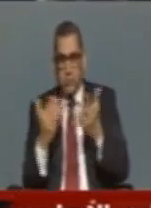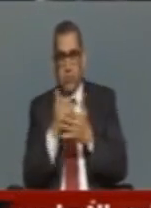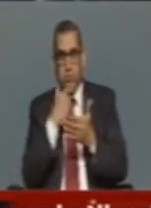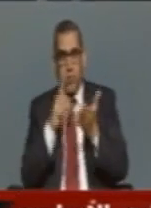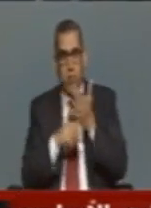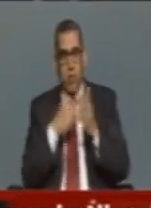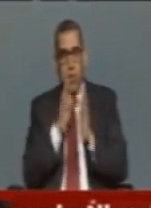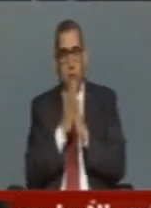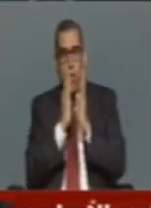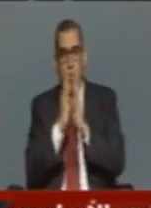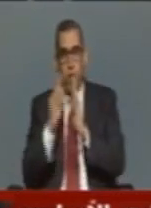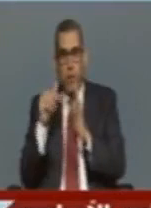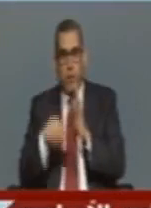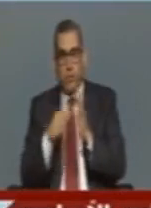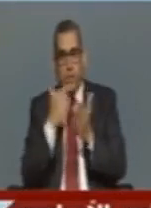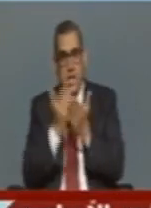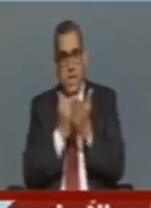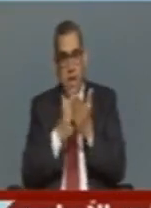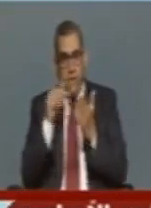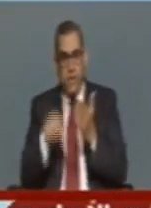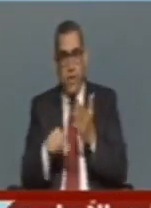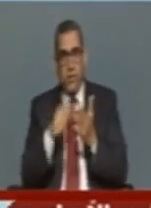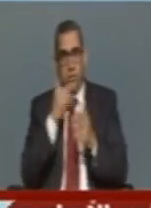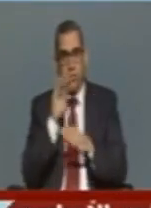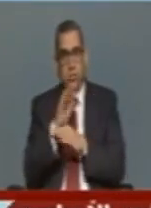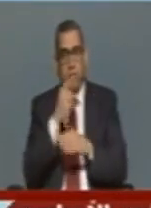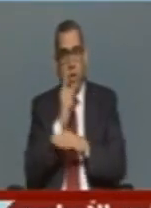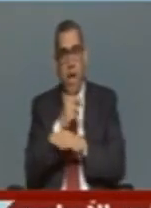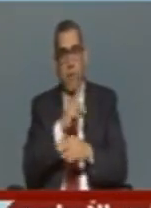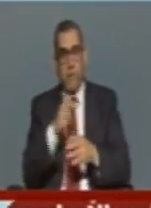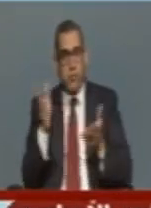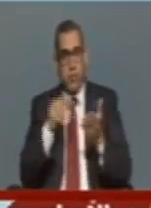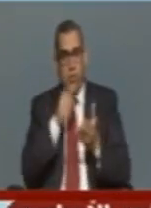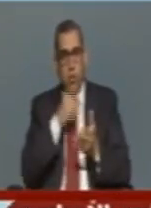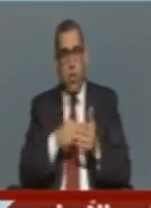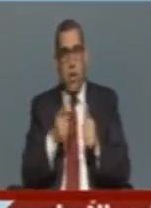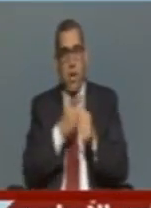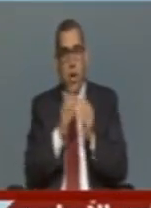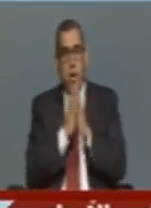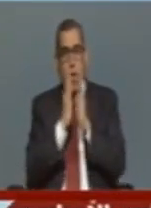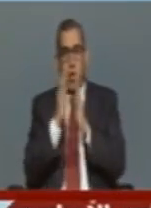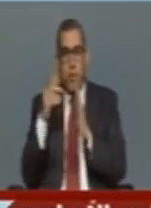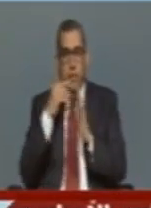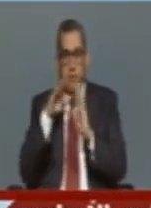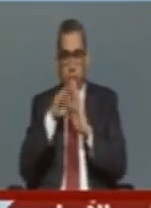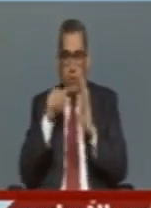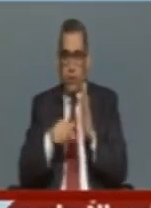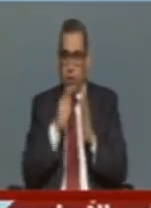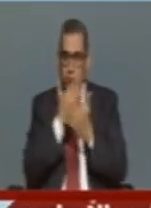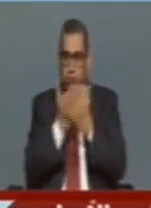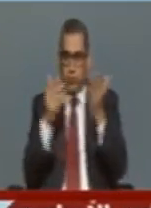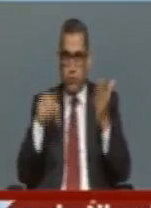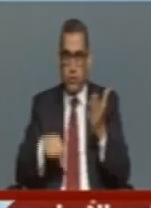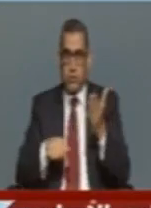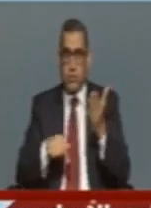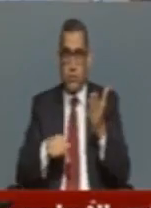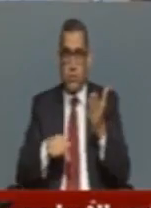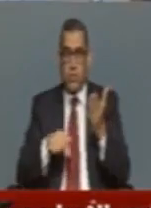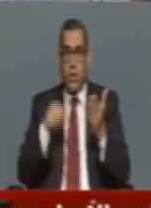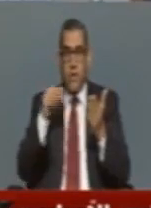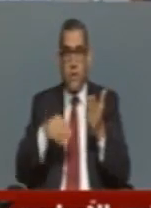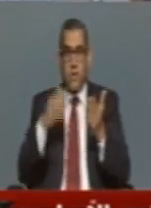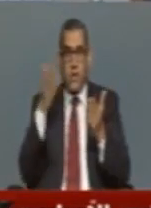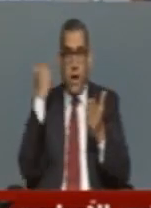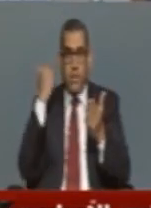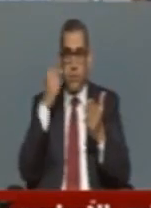متعددة التخصصات والقيم واحترام الآخر، واحد من الكتب اللي اتضمت لهذا الموضوع، فكان عندنا وادي